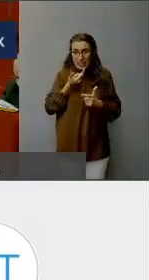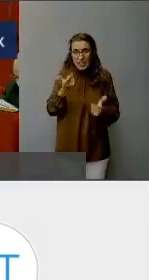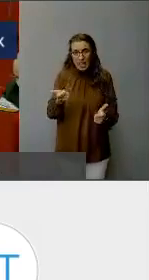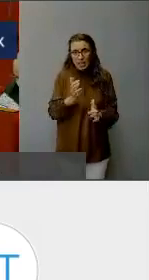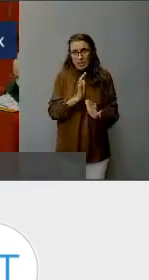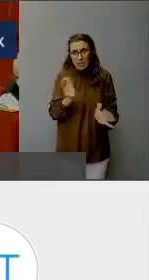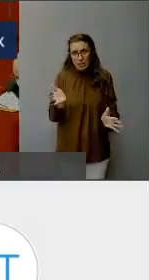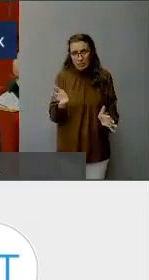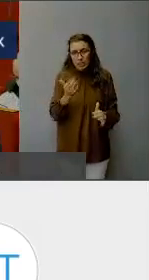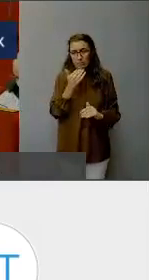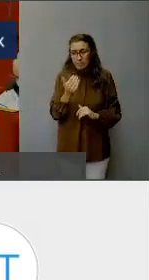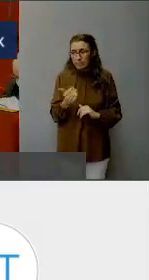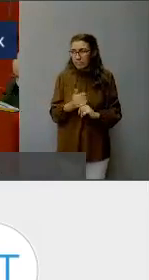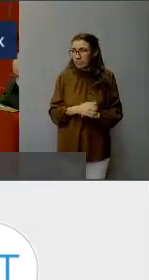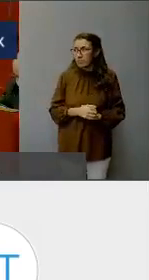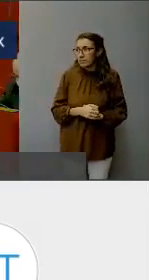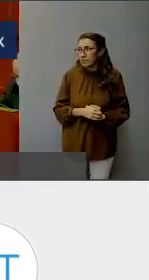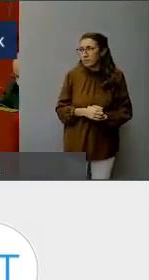grazie